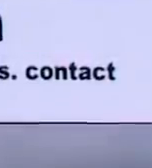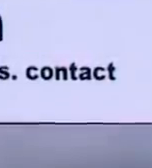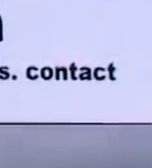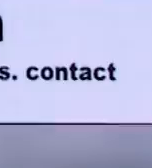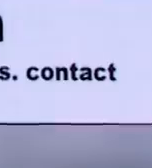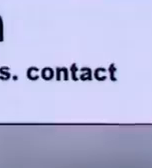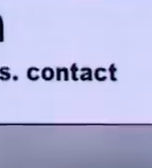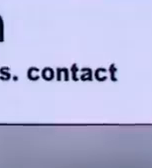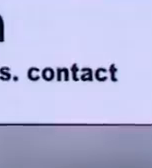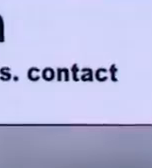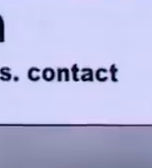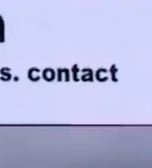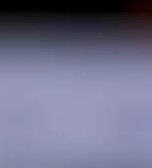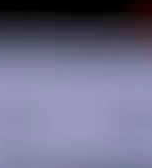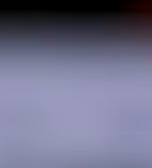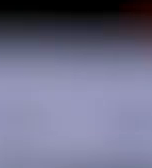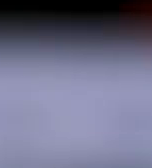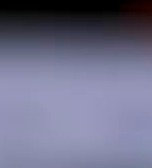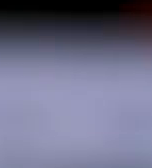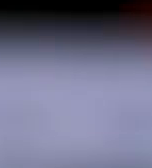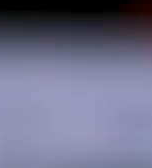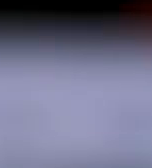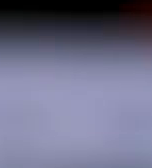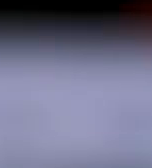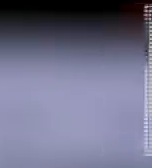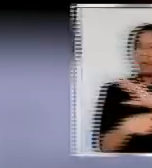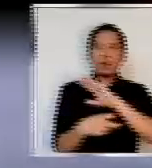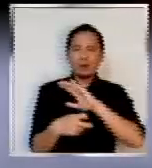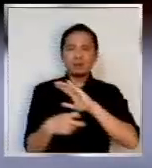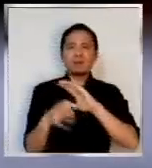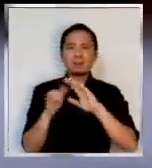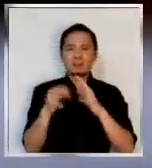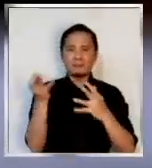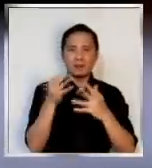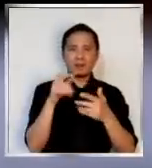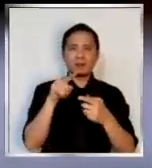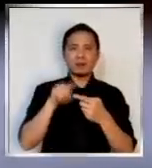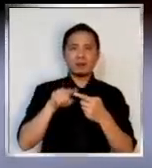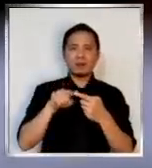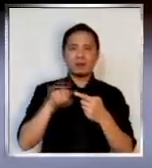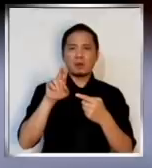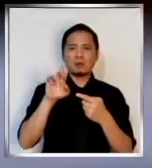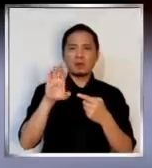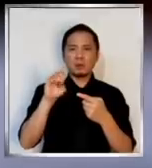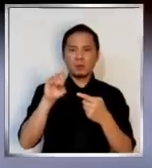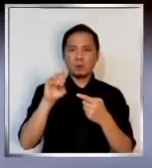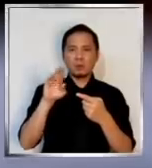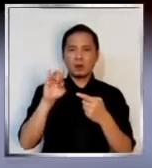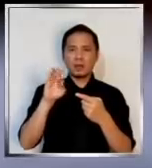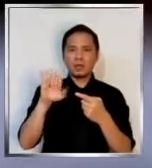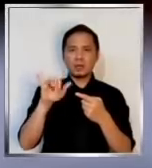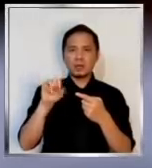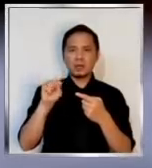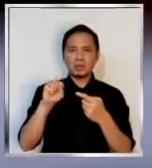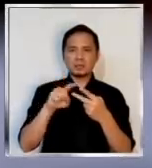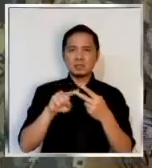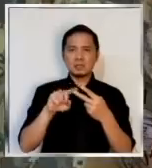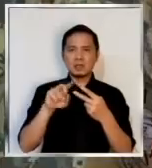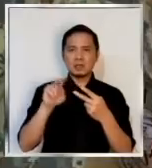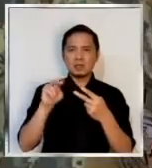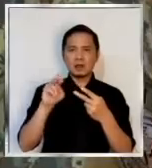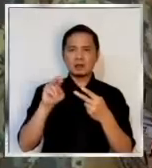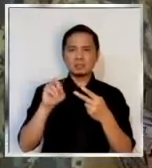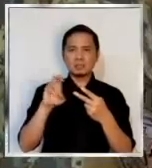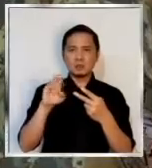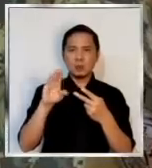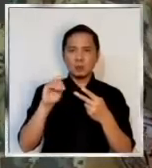carnapping sa Valenzuela Fiscal's Office sina Rico Reyes alias Moha at Narciso Santiago alias Tukmol. Robbery